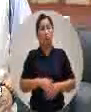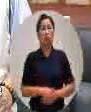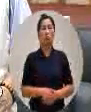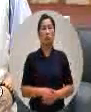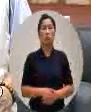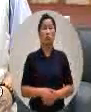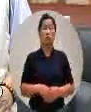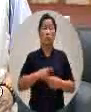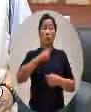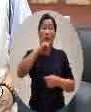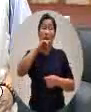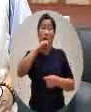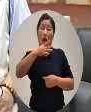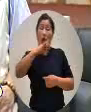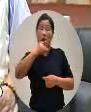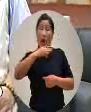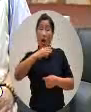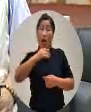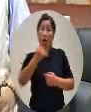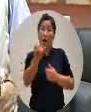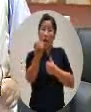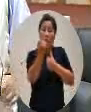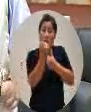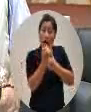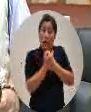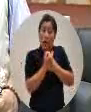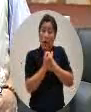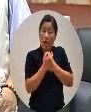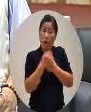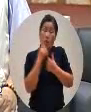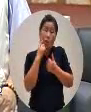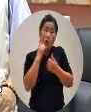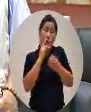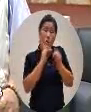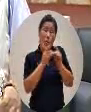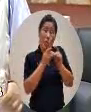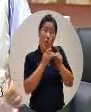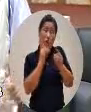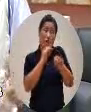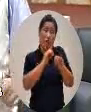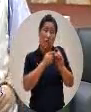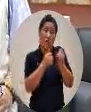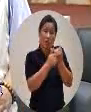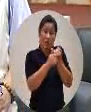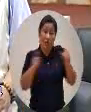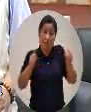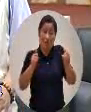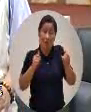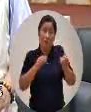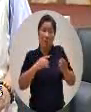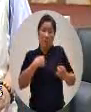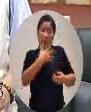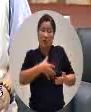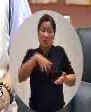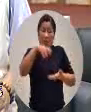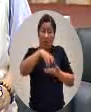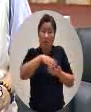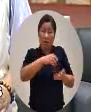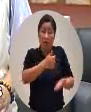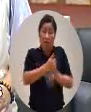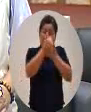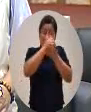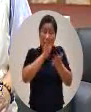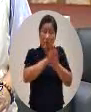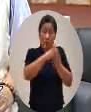沒有外人們都來這裡結婚之後都利用離婚拿到我們的新聞證外